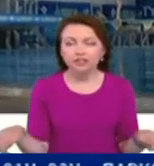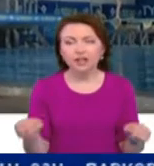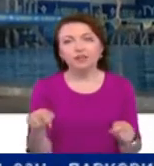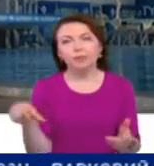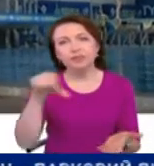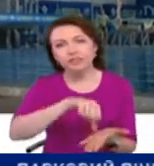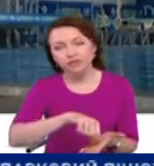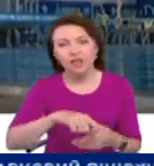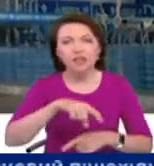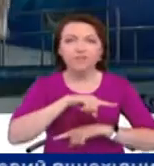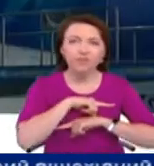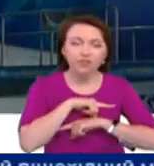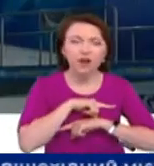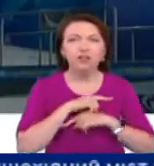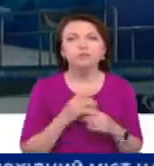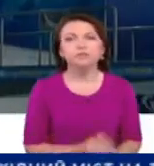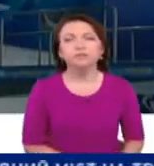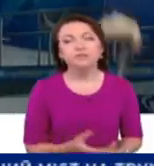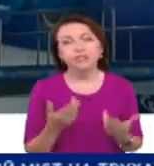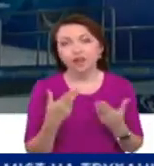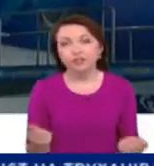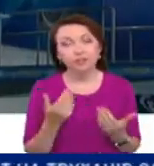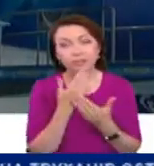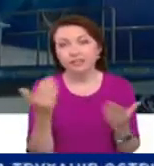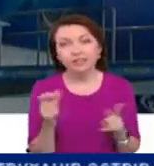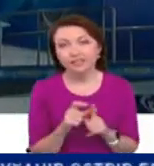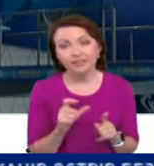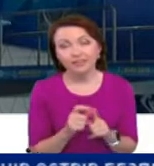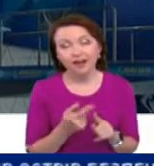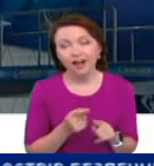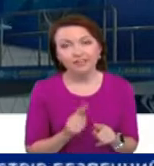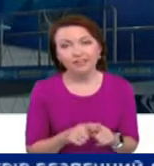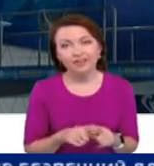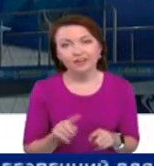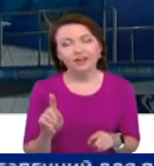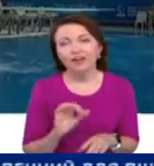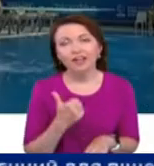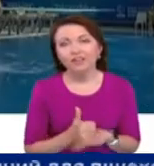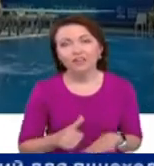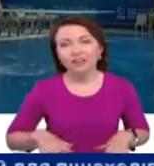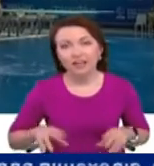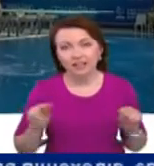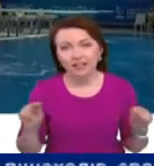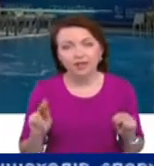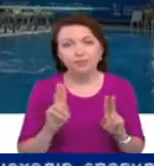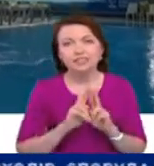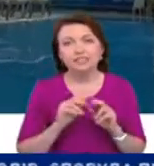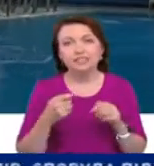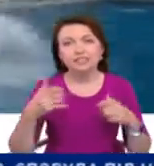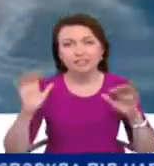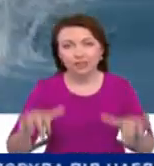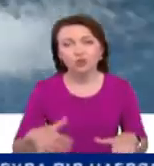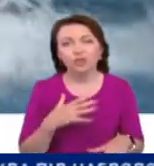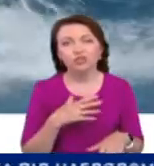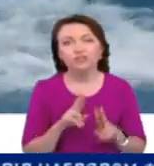на финалы. Ну и, конечно, последние слова – это слова и главного тренера, и президента нашей федерации. Мы верим